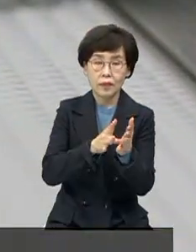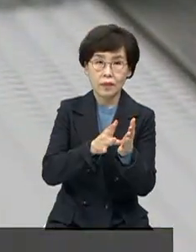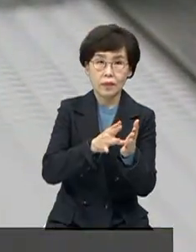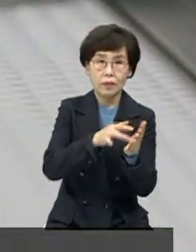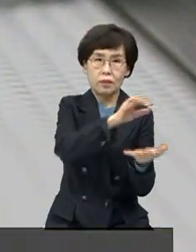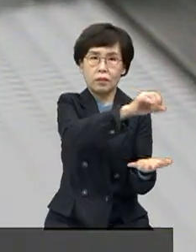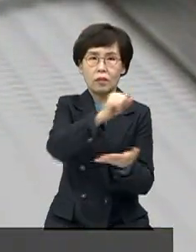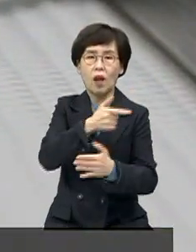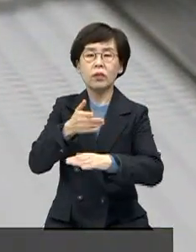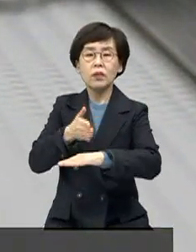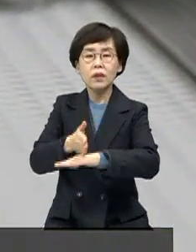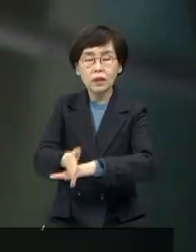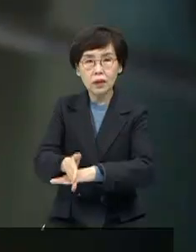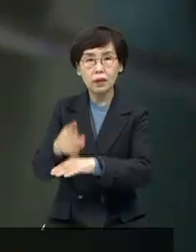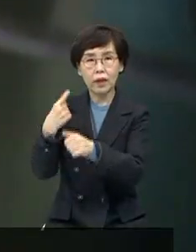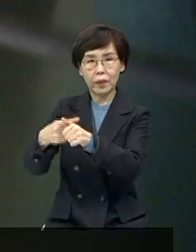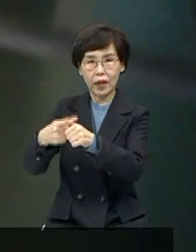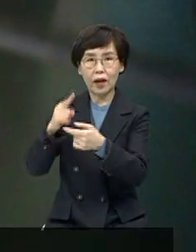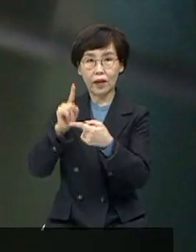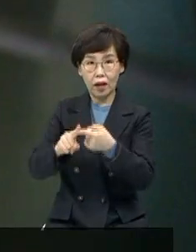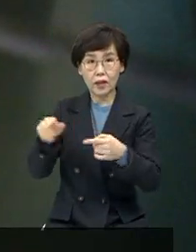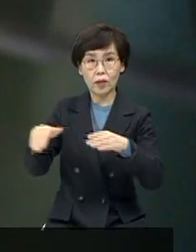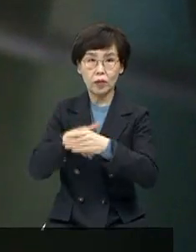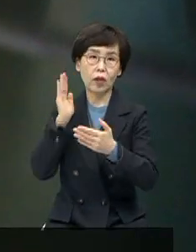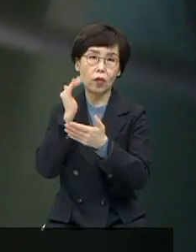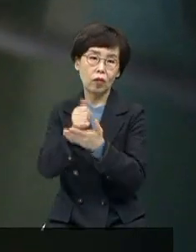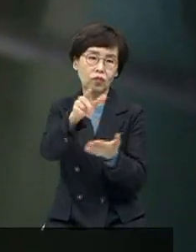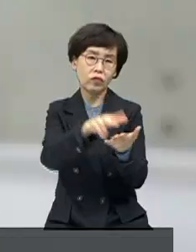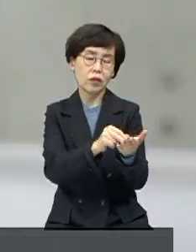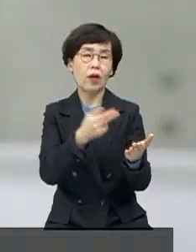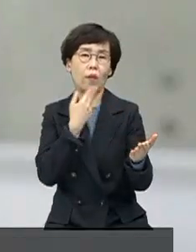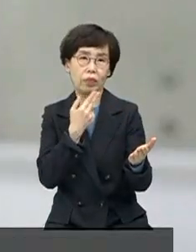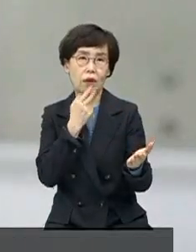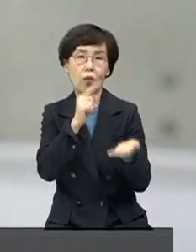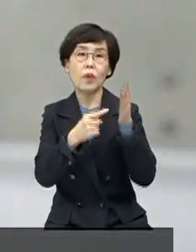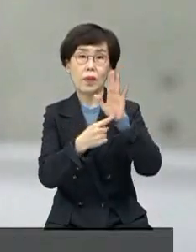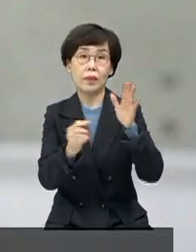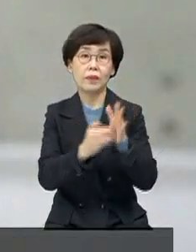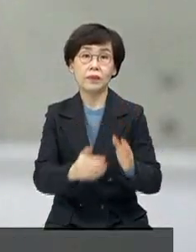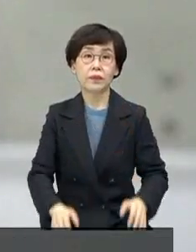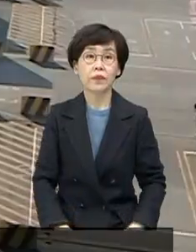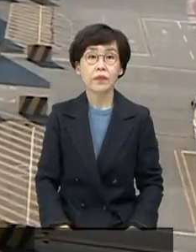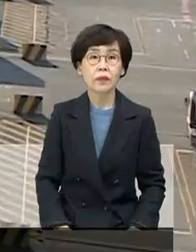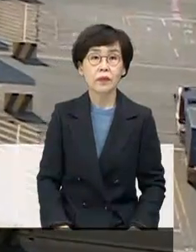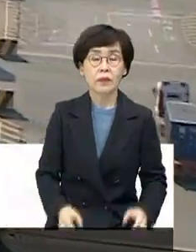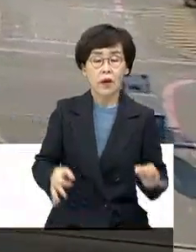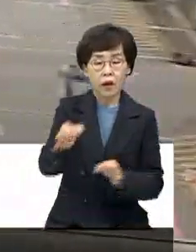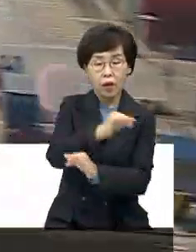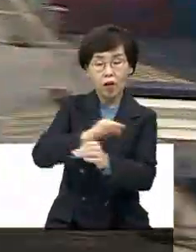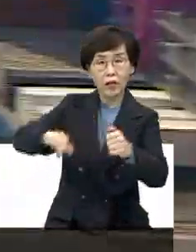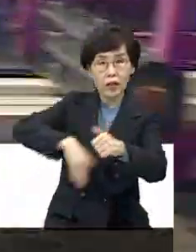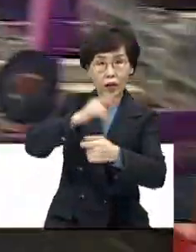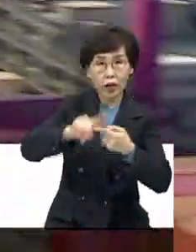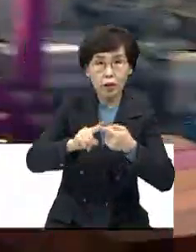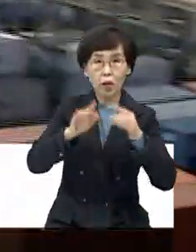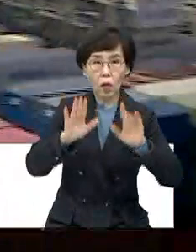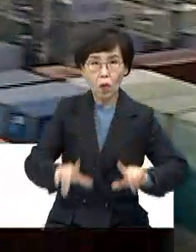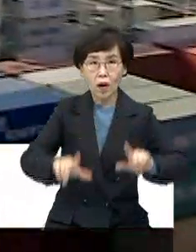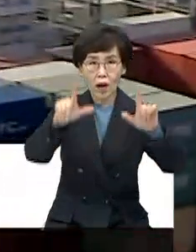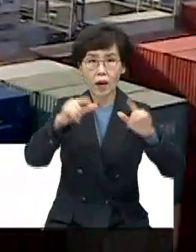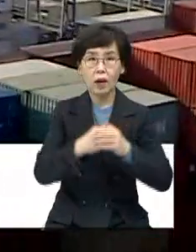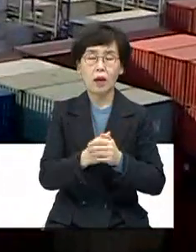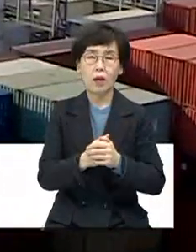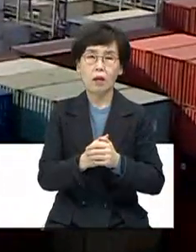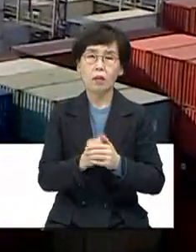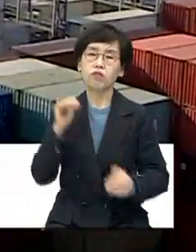지연되고 있다는 지적에 대해 문 대통령이 문제 없다고 선을 그은 겁니다. 경제 상황에 대해선 올해 마이너스